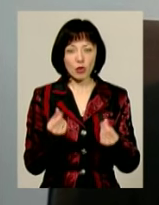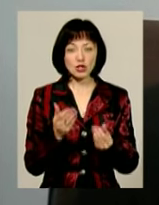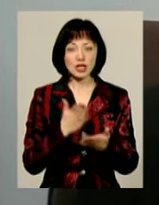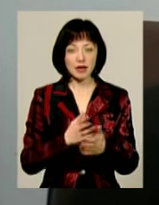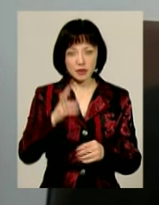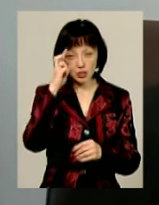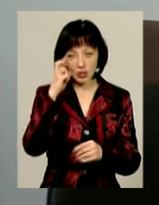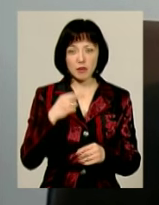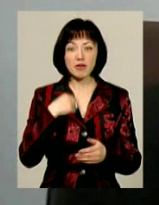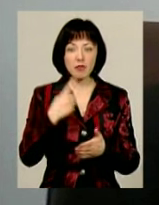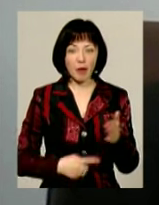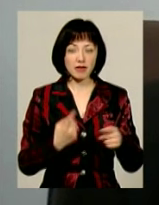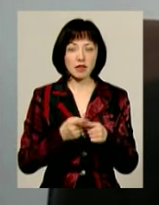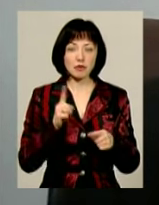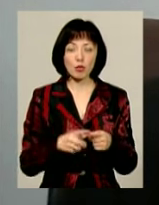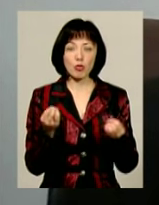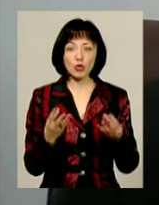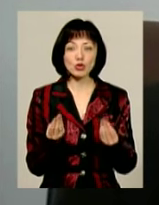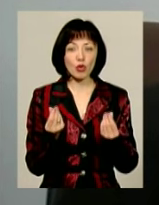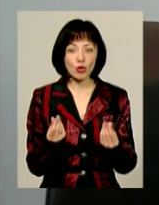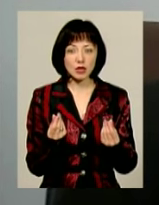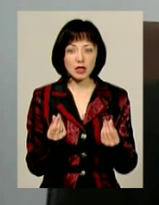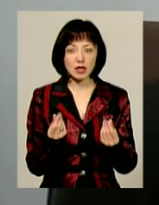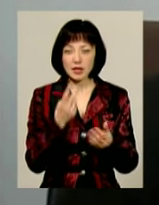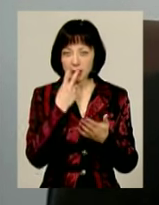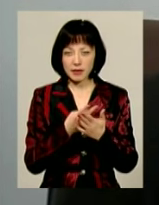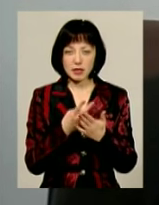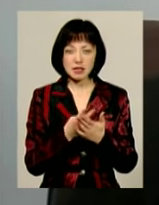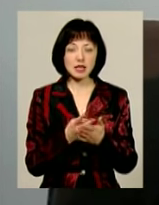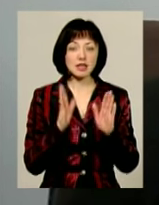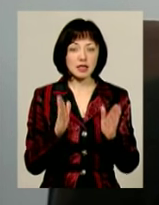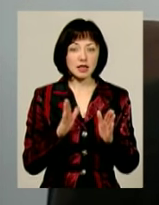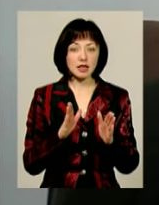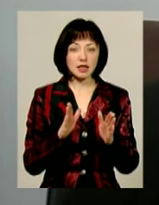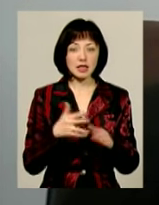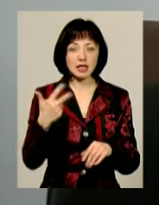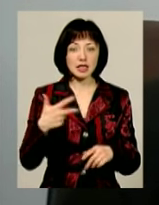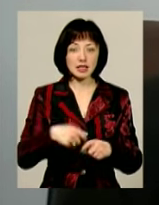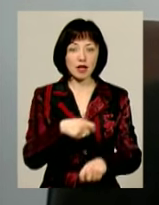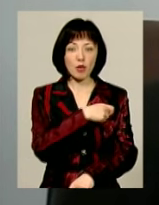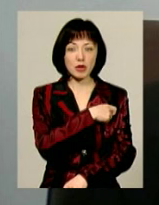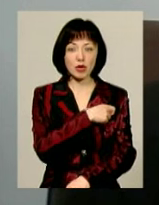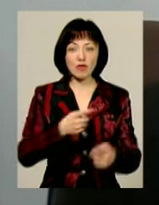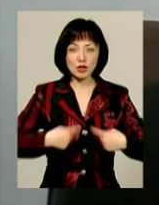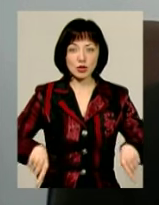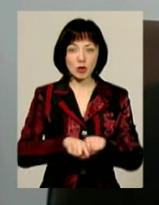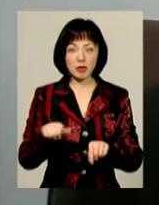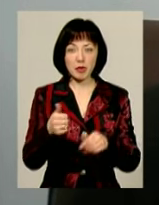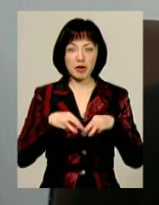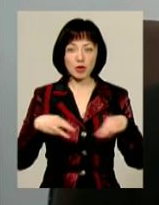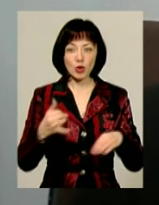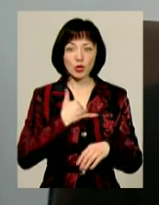в державі, ми переконані в цьому. Просто ці кошти, ви ж дивіться, тільки за рахунок 30-кілометрової зони прем'єр-міністр в